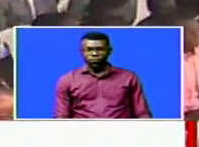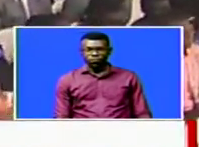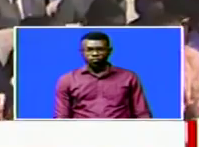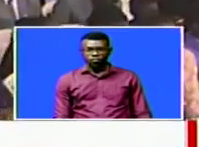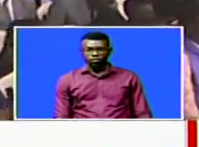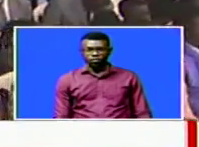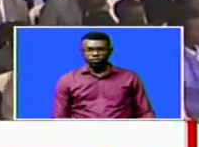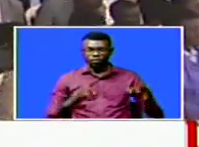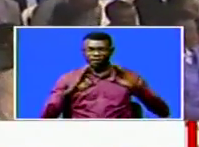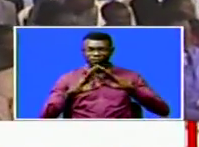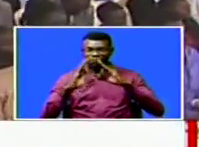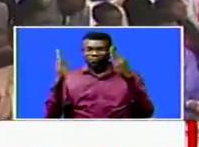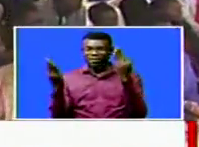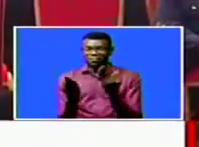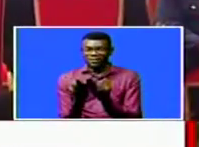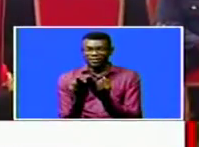Familia